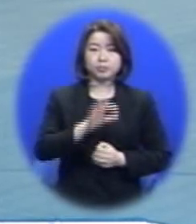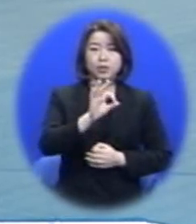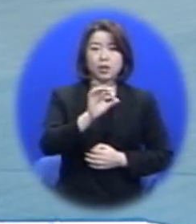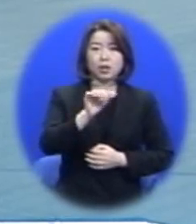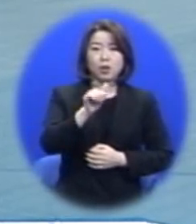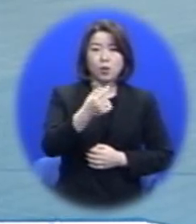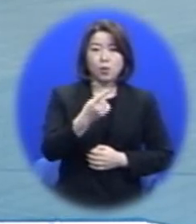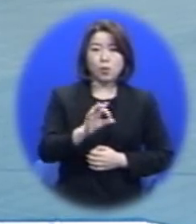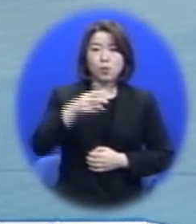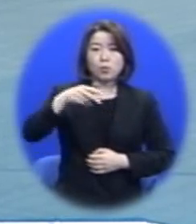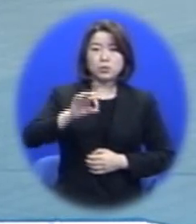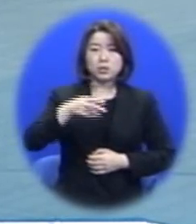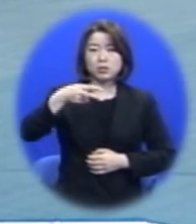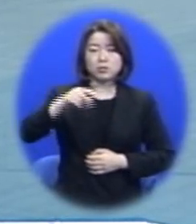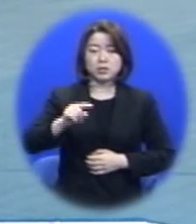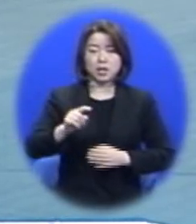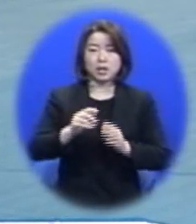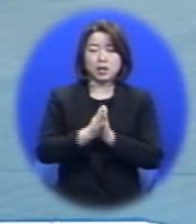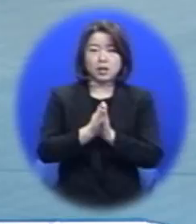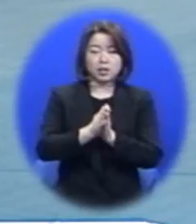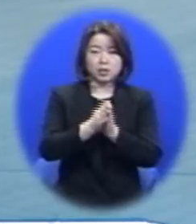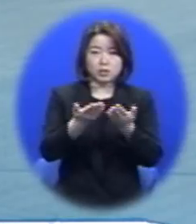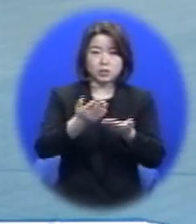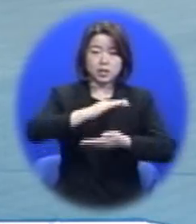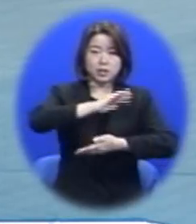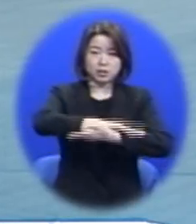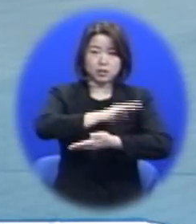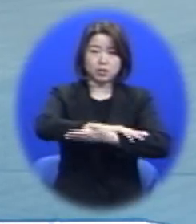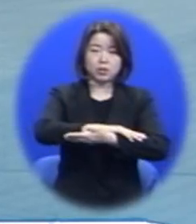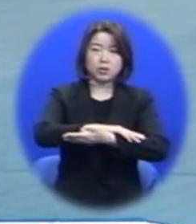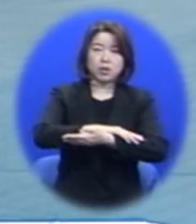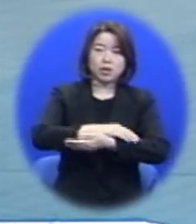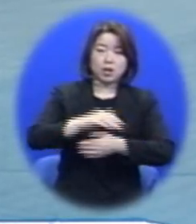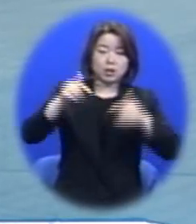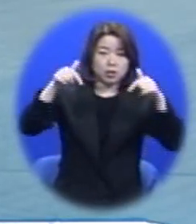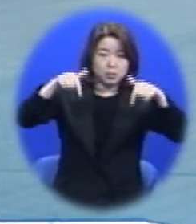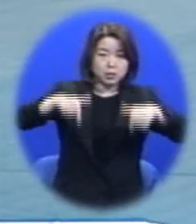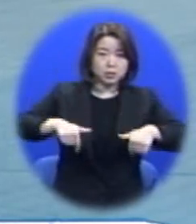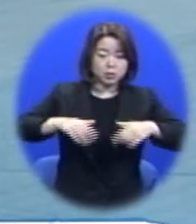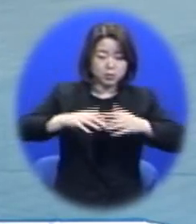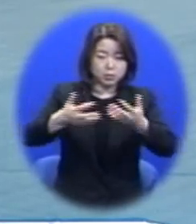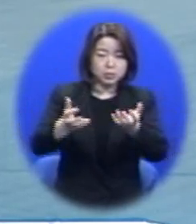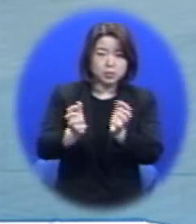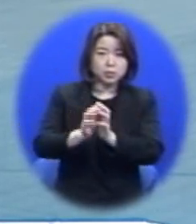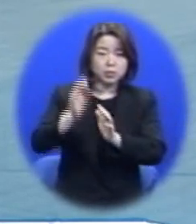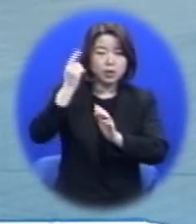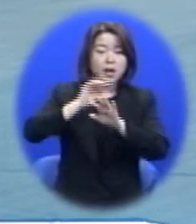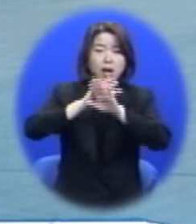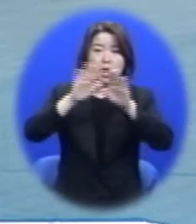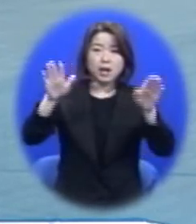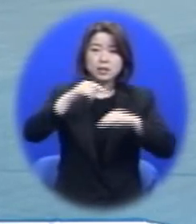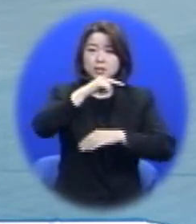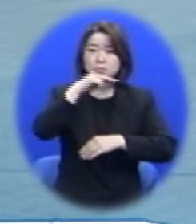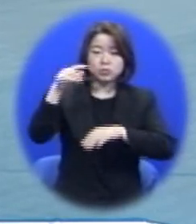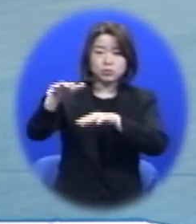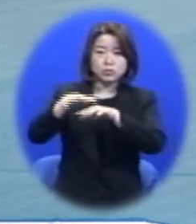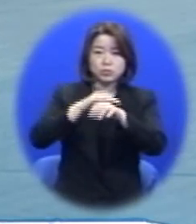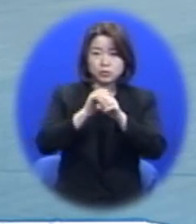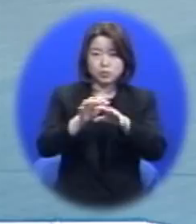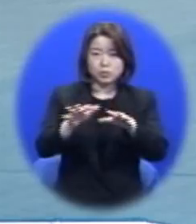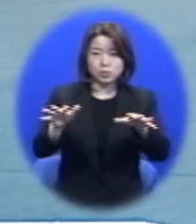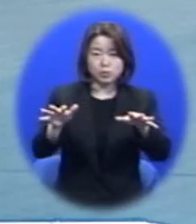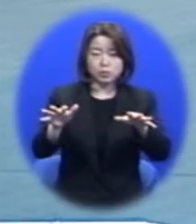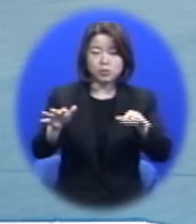홍성사에서 출간된 서쪽 하늘 붉은 노을이라는 책이 있습니다. 주기철 목사님의 아들 주광조 장로님이 쓰신